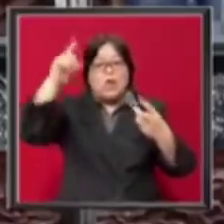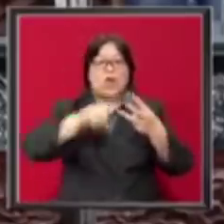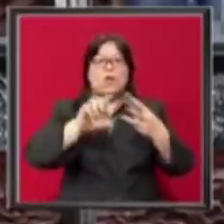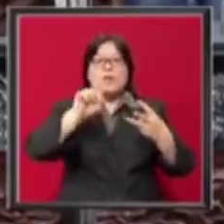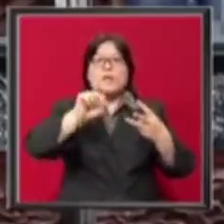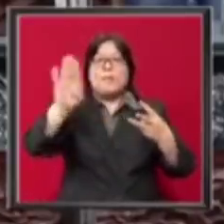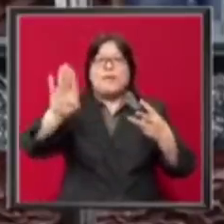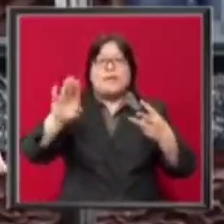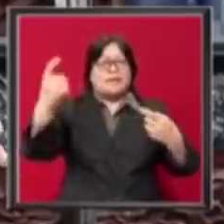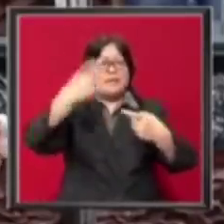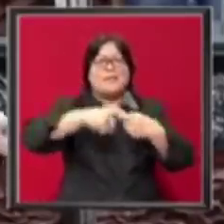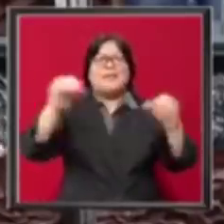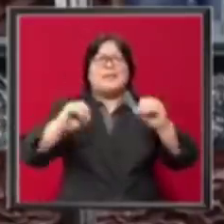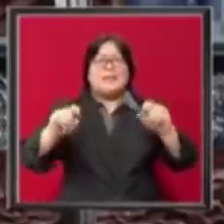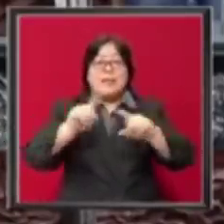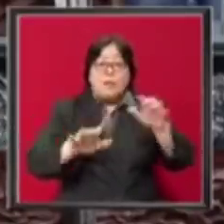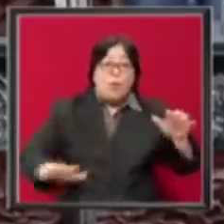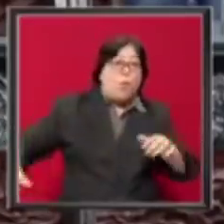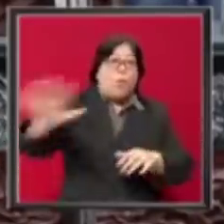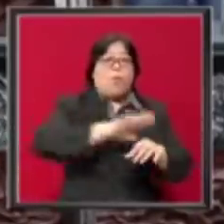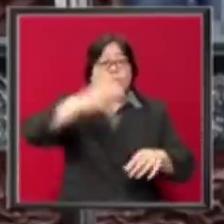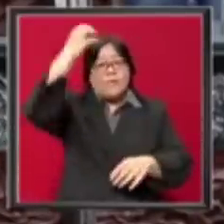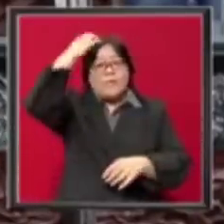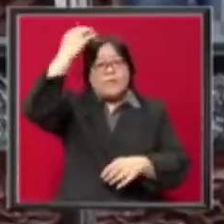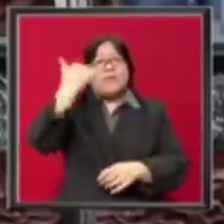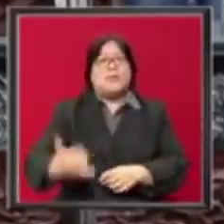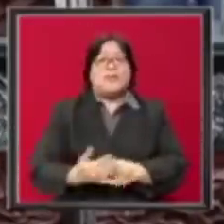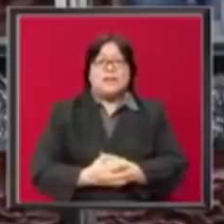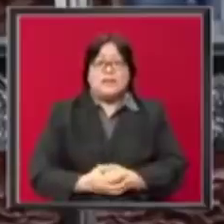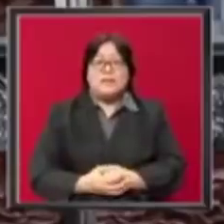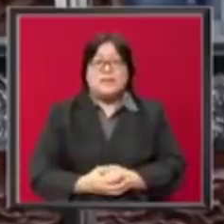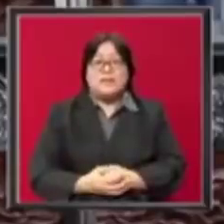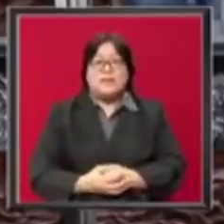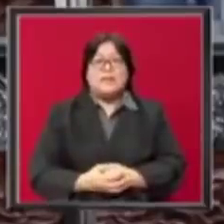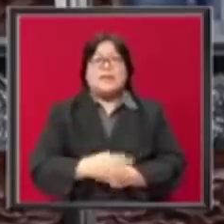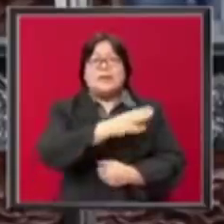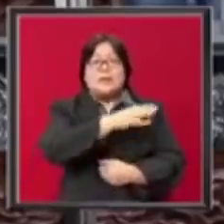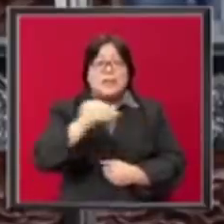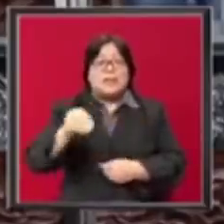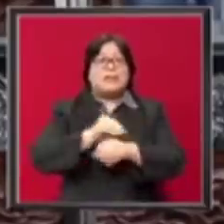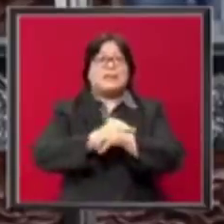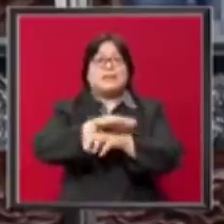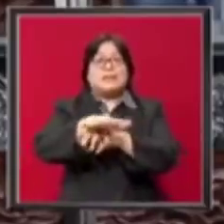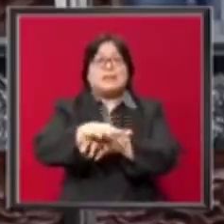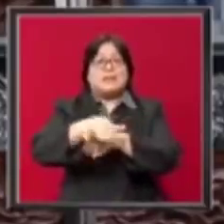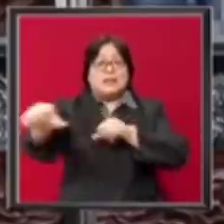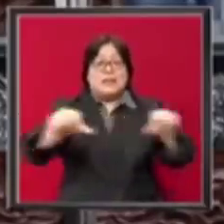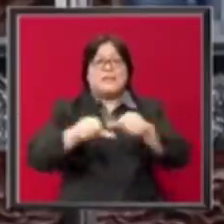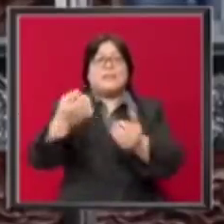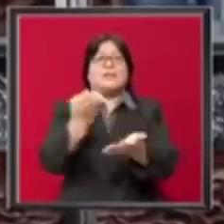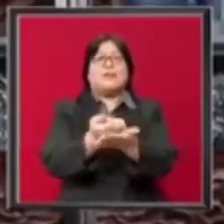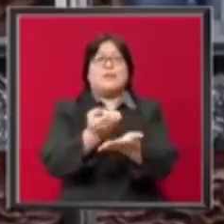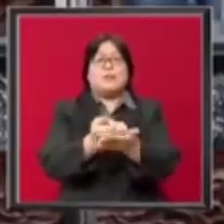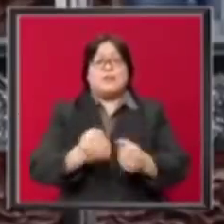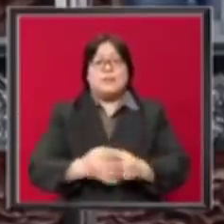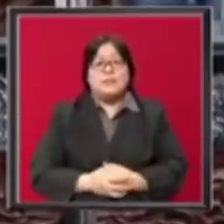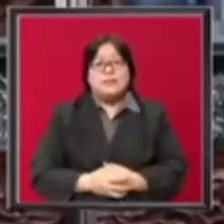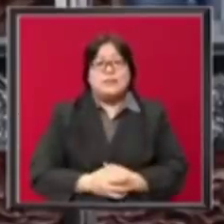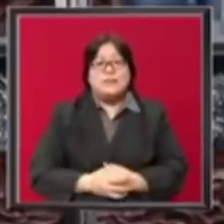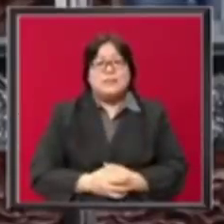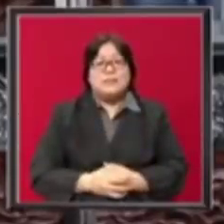tak kena-mengena. Yang nak satu negeri ni sebab apa? Dan dia jejaskan kegiatan ekonomi.